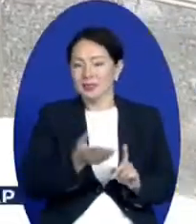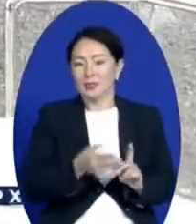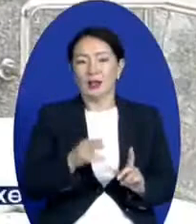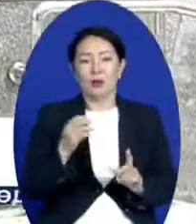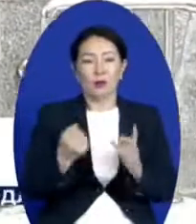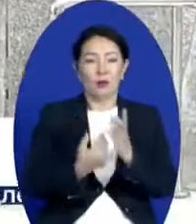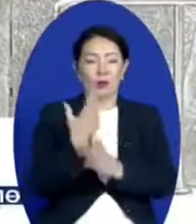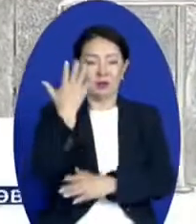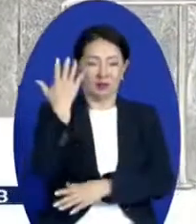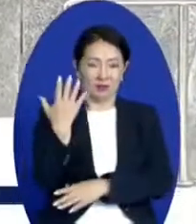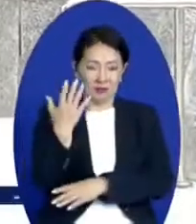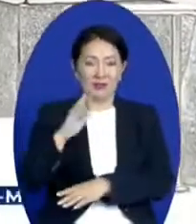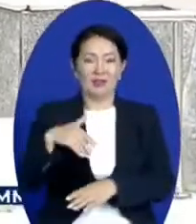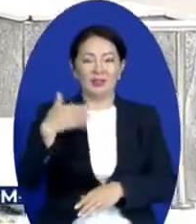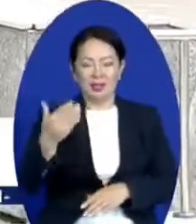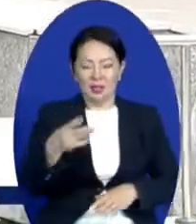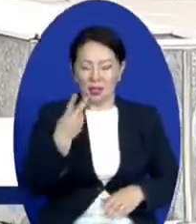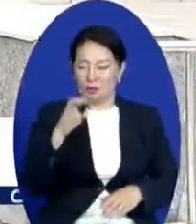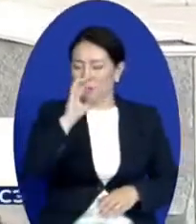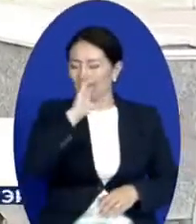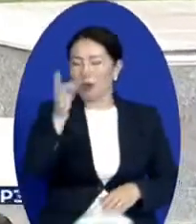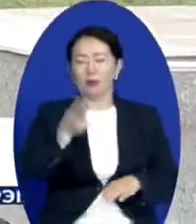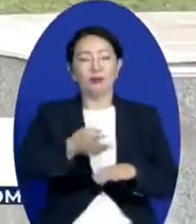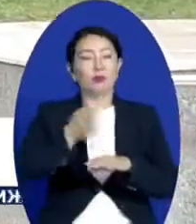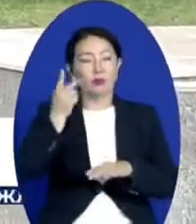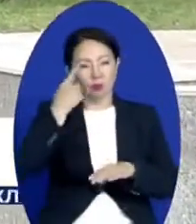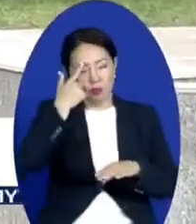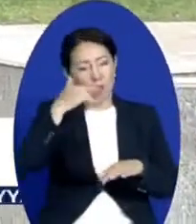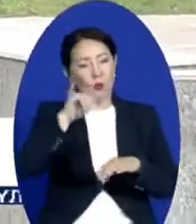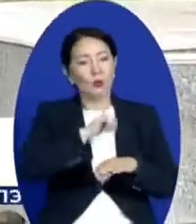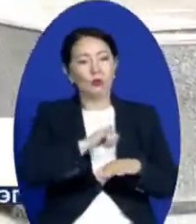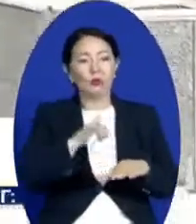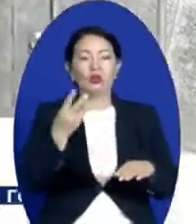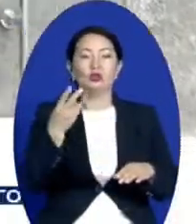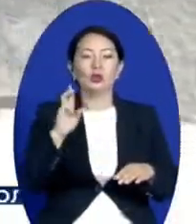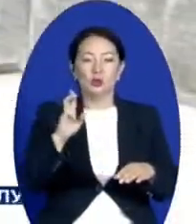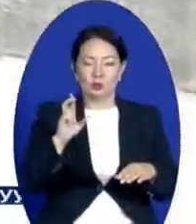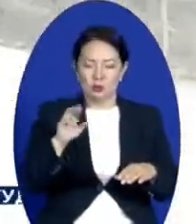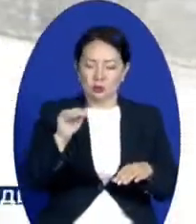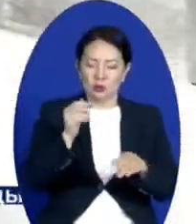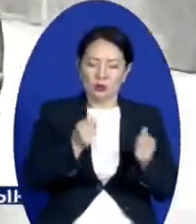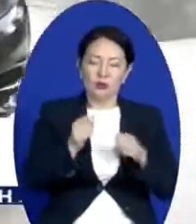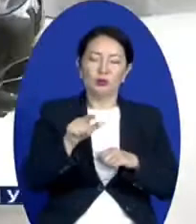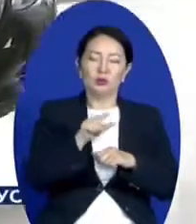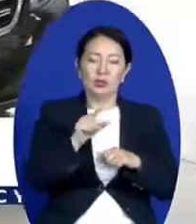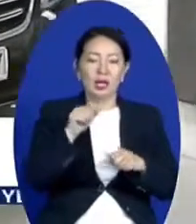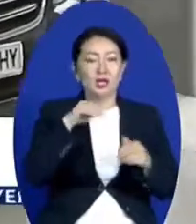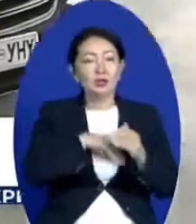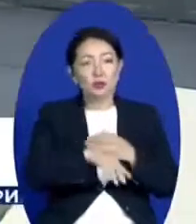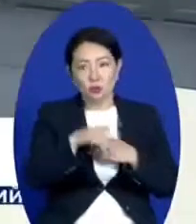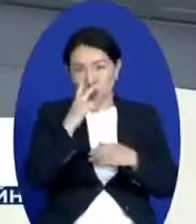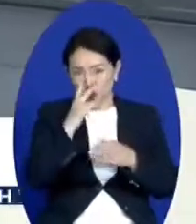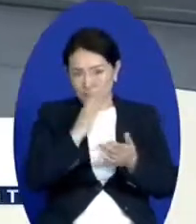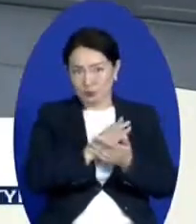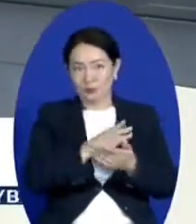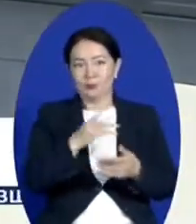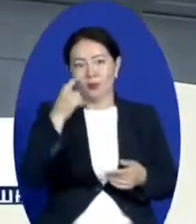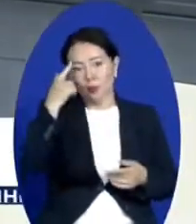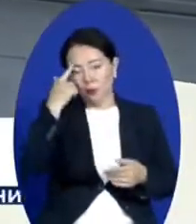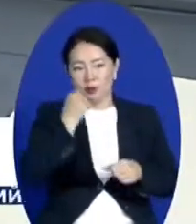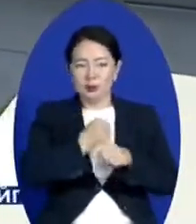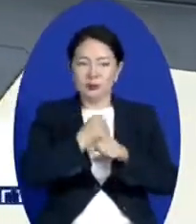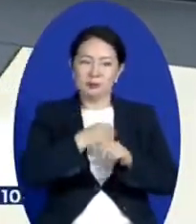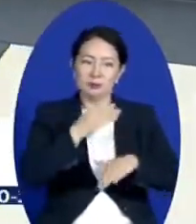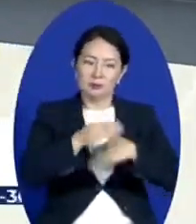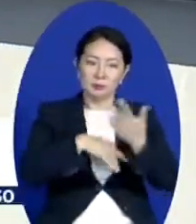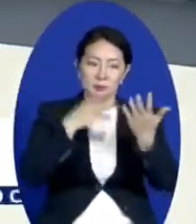тарих ёслолын дараагаар нэгдсэн үндэсний байгууллагын тэрбум Монгол улс дахь нэгдсэн үндэсний байгууллагын суурин зохицуулагчийн газарт зочиллоо. Монгол үйл ажиллагаа